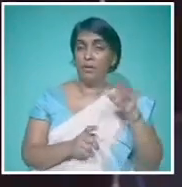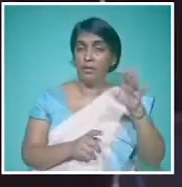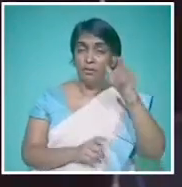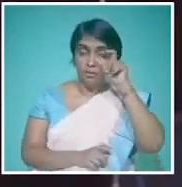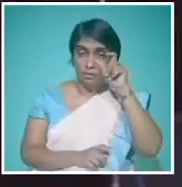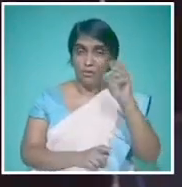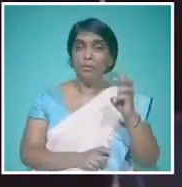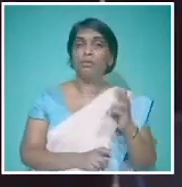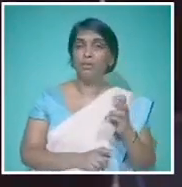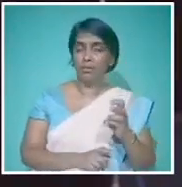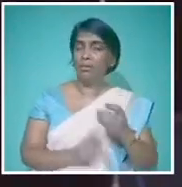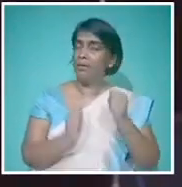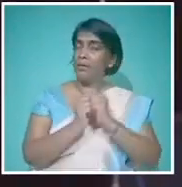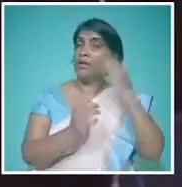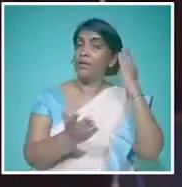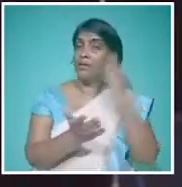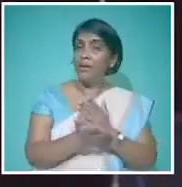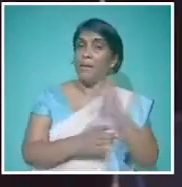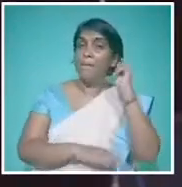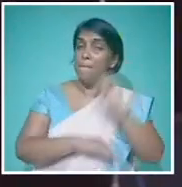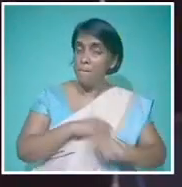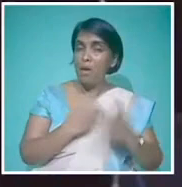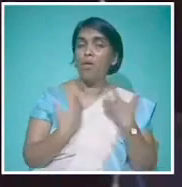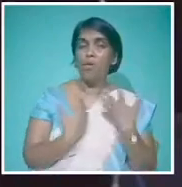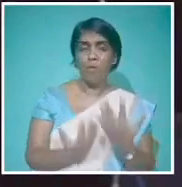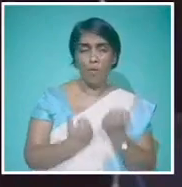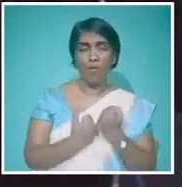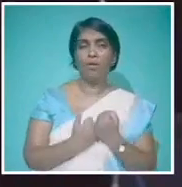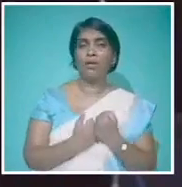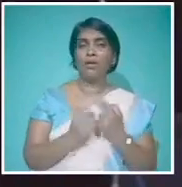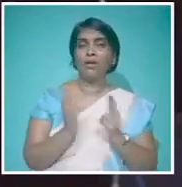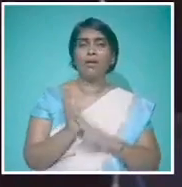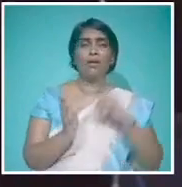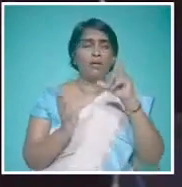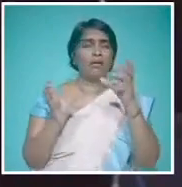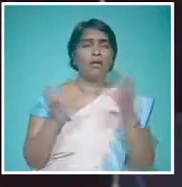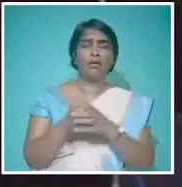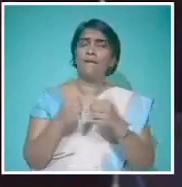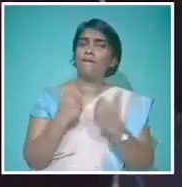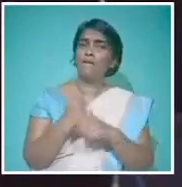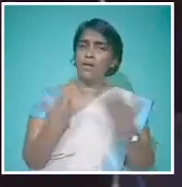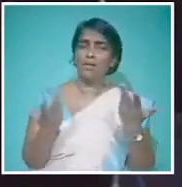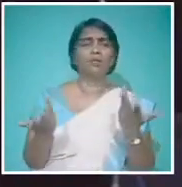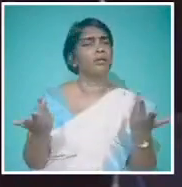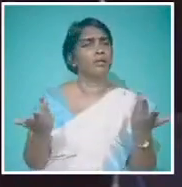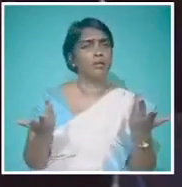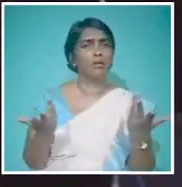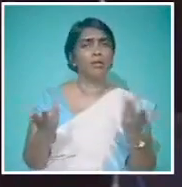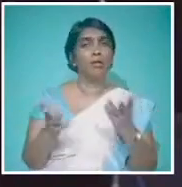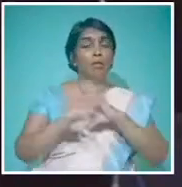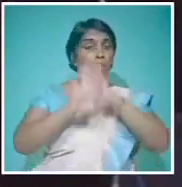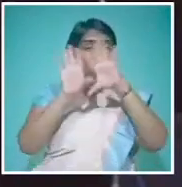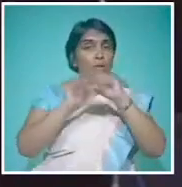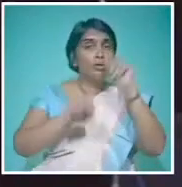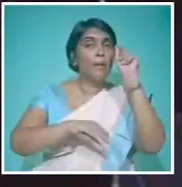දැකලා ඒක වෙන එක වළක්ව ගන්න ප්ලෑන් එකක් අපිට ඕනේ. ජාතික සභාව ලැබුවට වැඩක් නැහැ කොස් පොදු